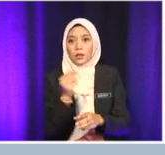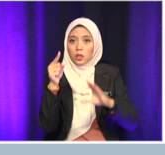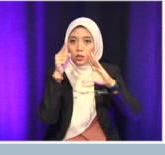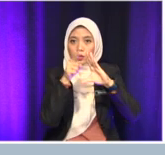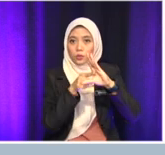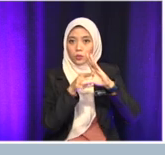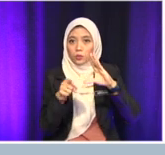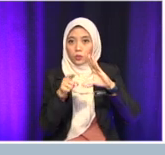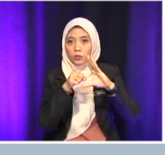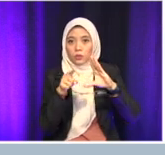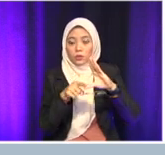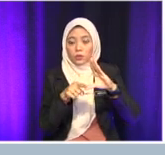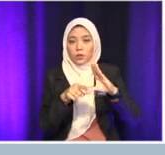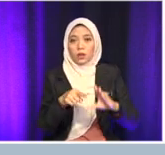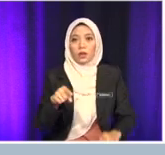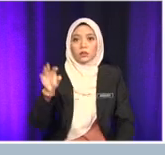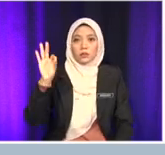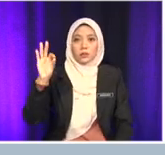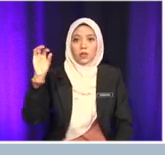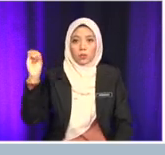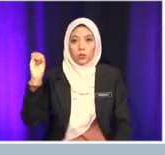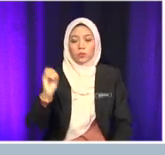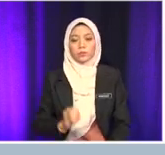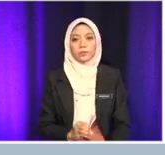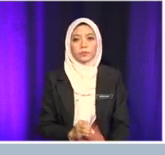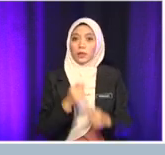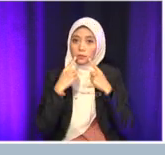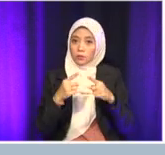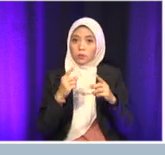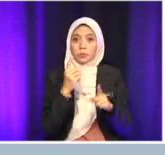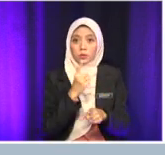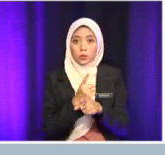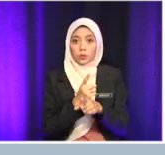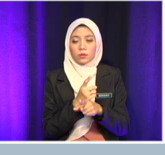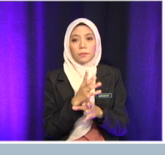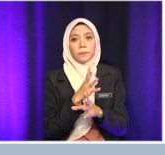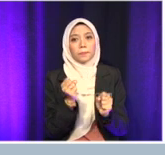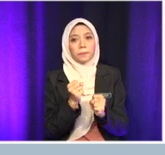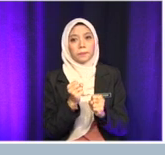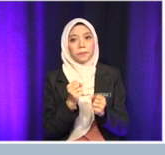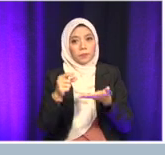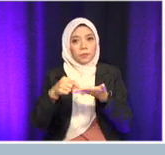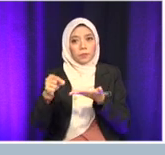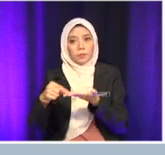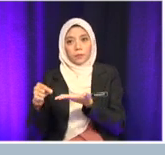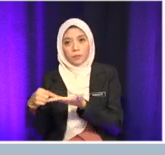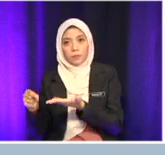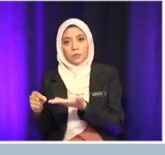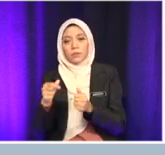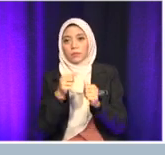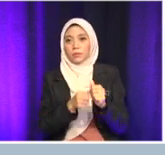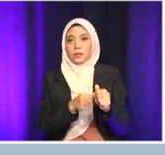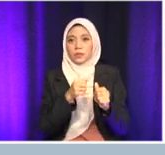Oke so jawabannya betul ini akan diberi pemakahan Apabila mengikuti setiap